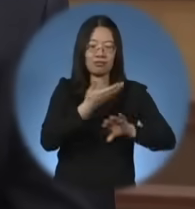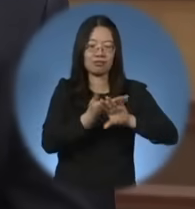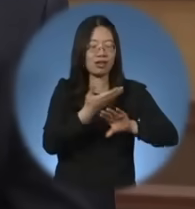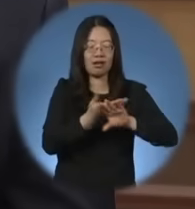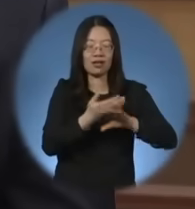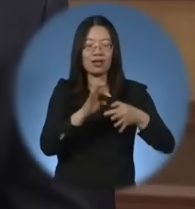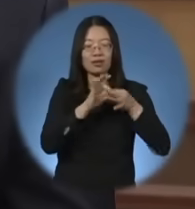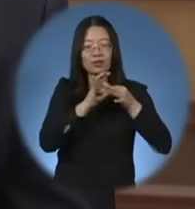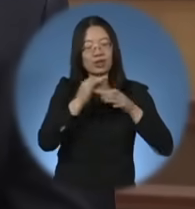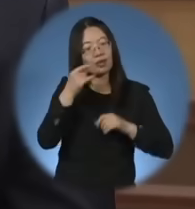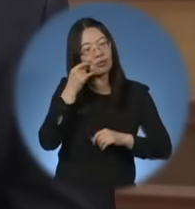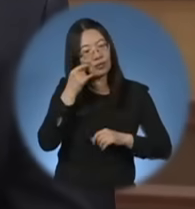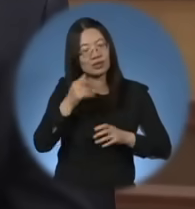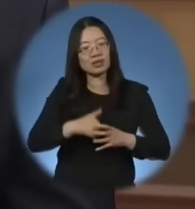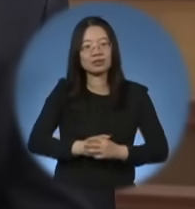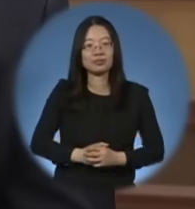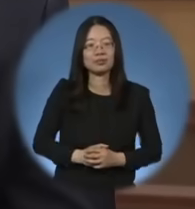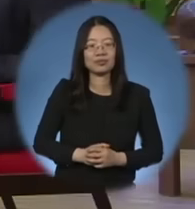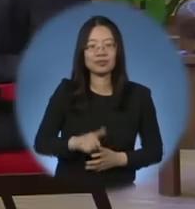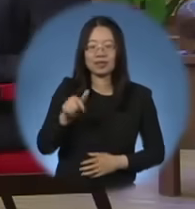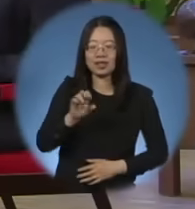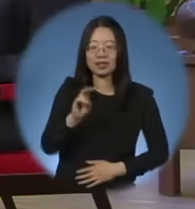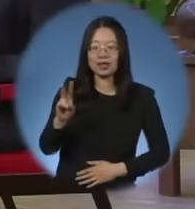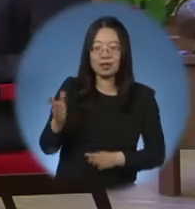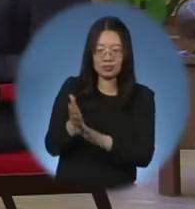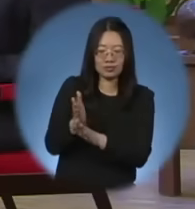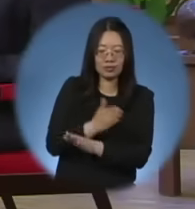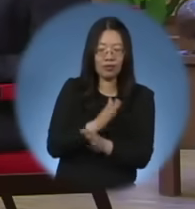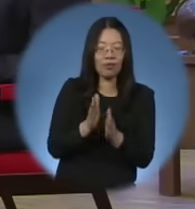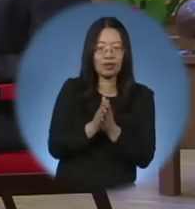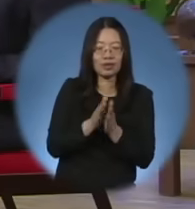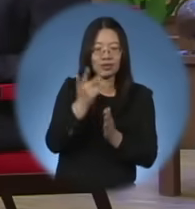아니었습니다 아 그러니까